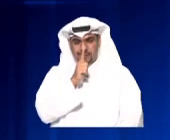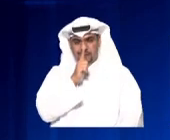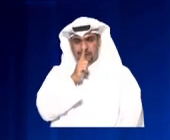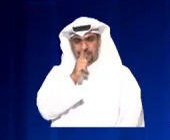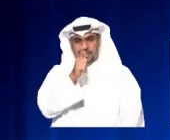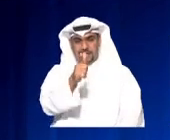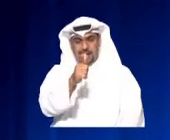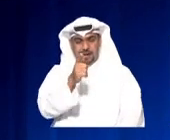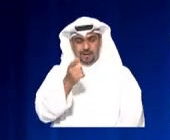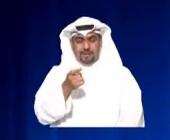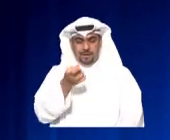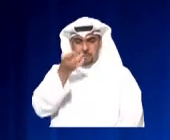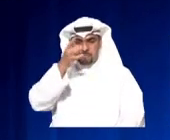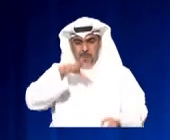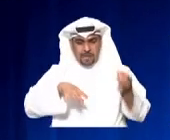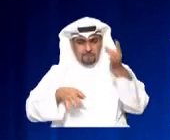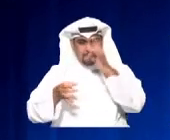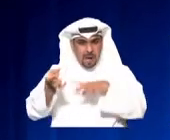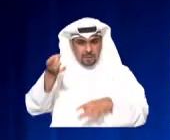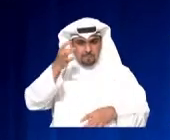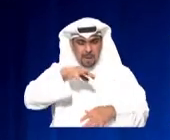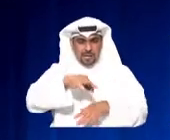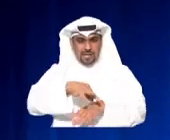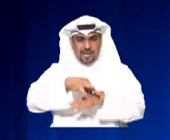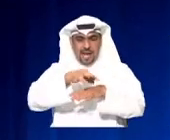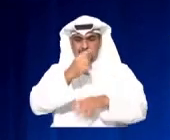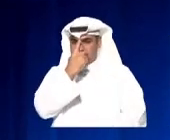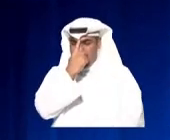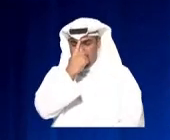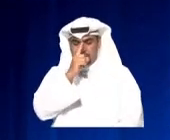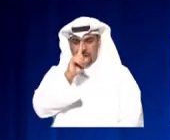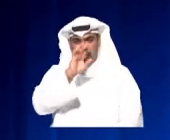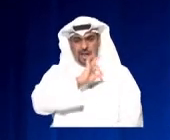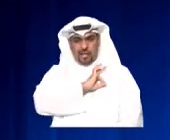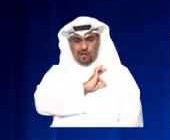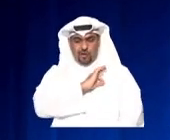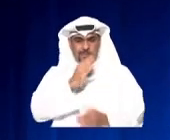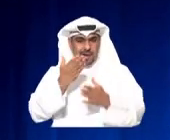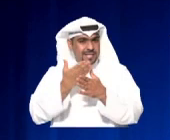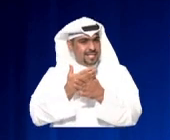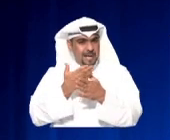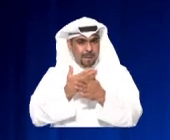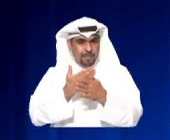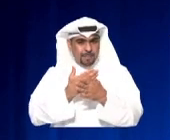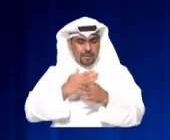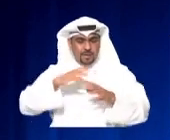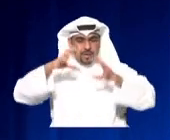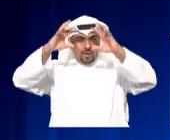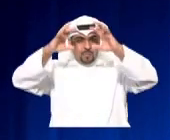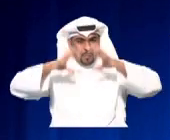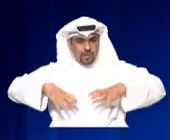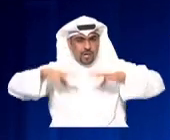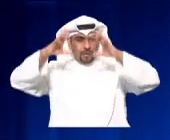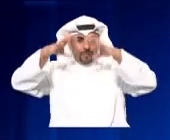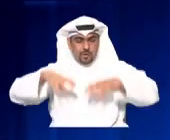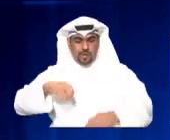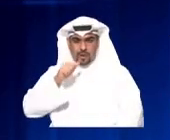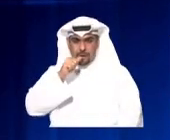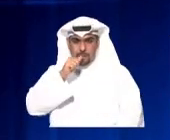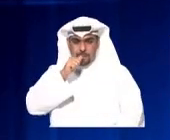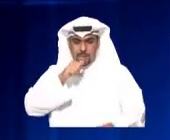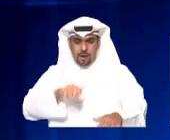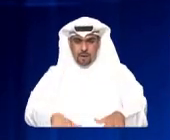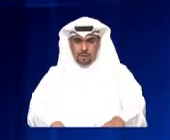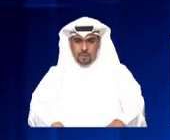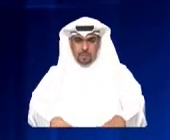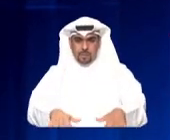مواساته بضحايا الفيضانات جراء الأمطار الغزيرة التي اجتاحت أجزاء من ولاية كيرلا جنوب الهند وأسفرت عن سقوط عدد